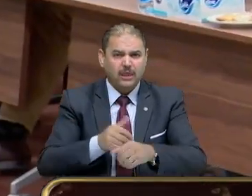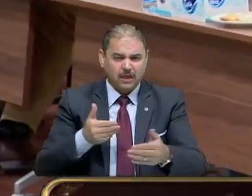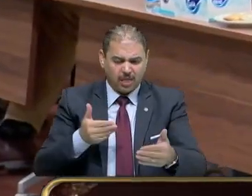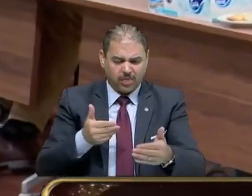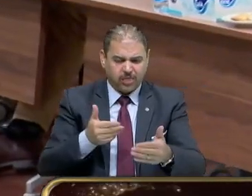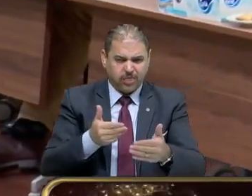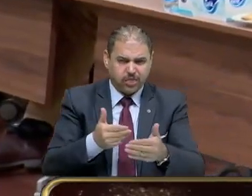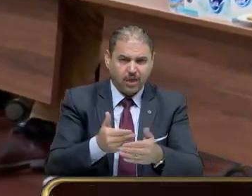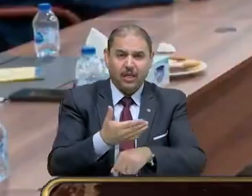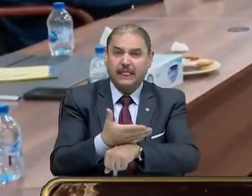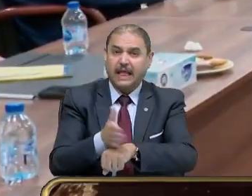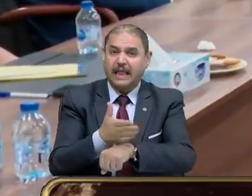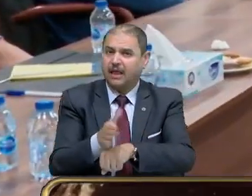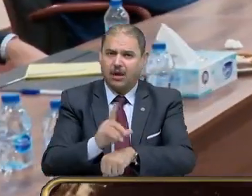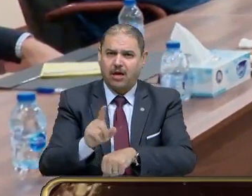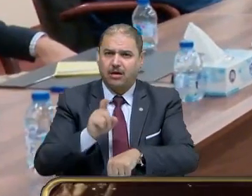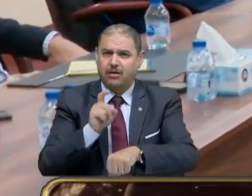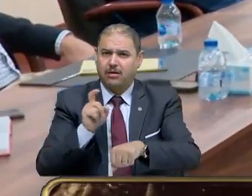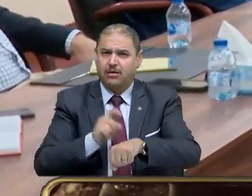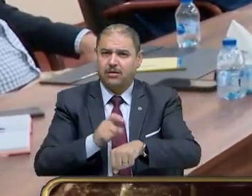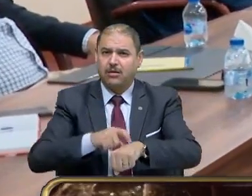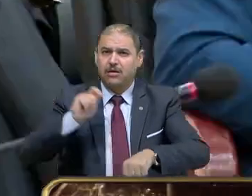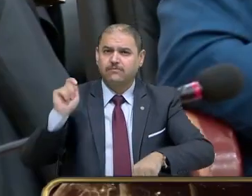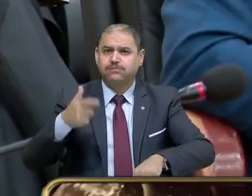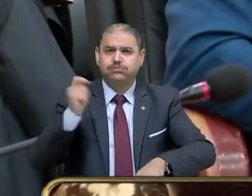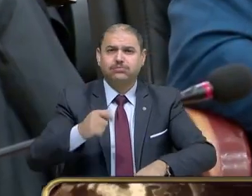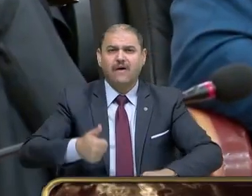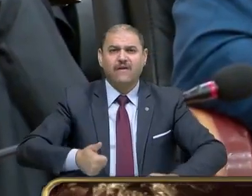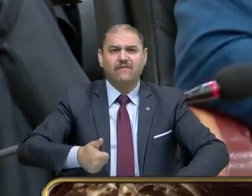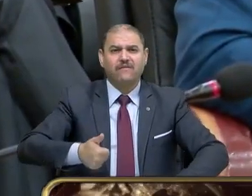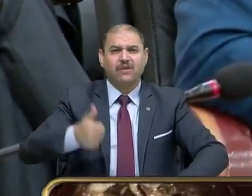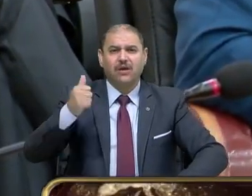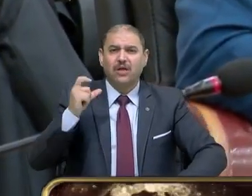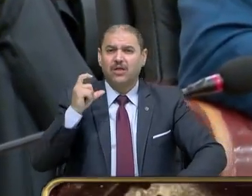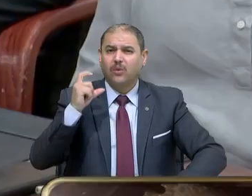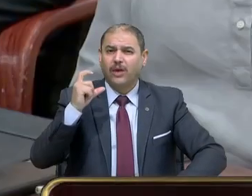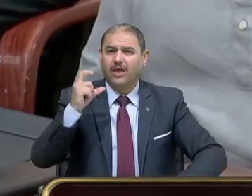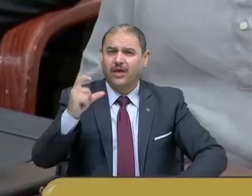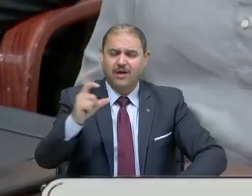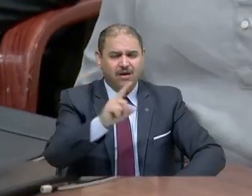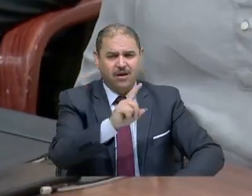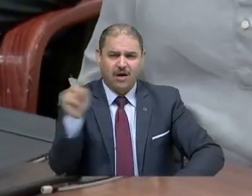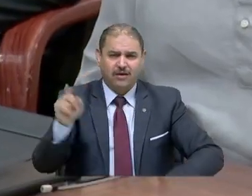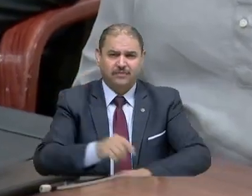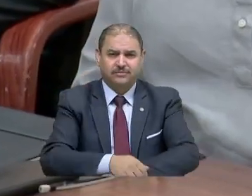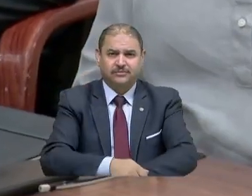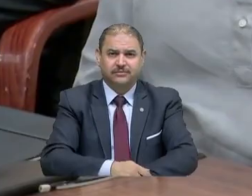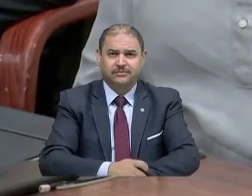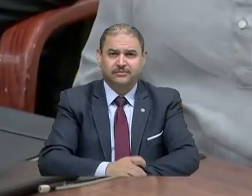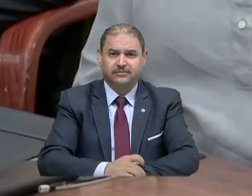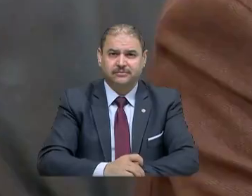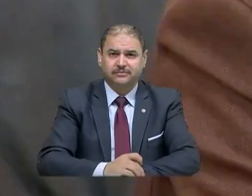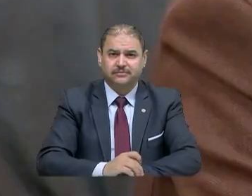وزياده نسب الانجاز وتجاوز التحديات باوقات قياسيه دون اي